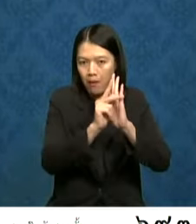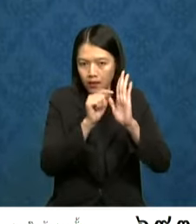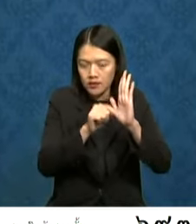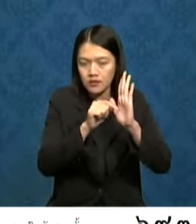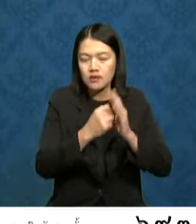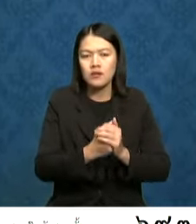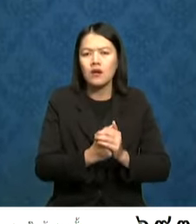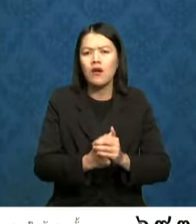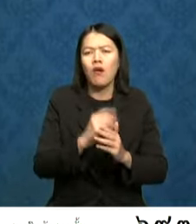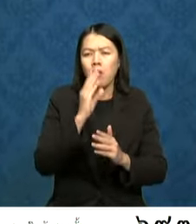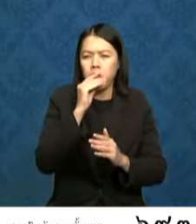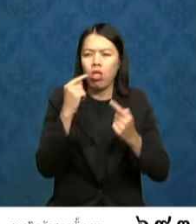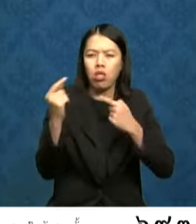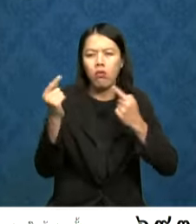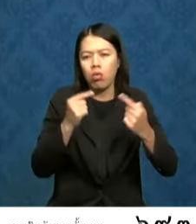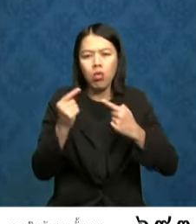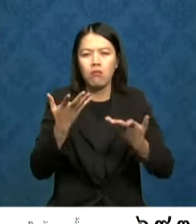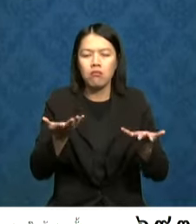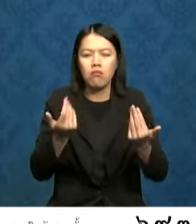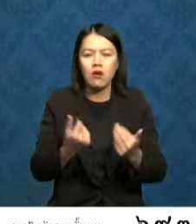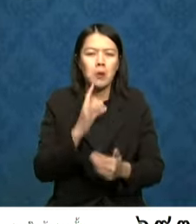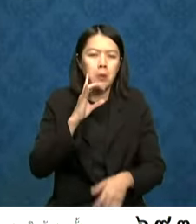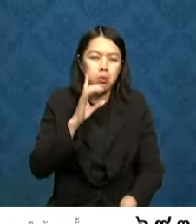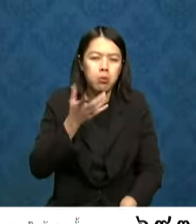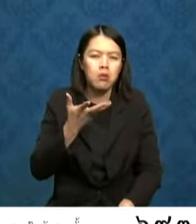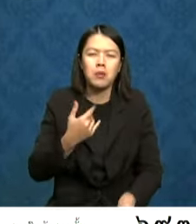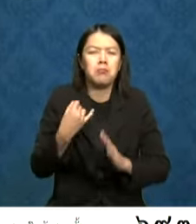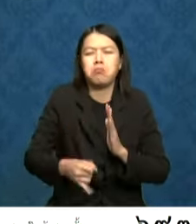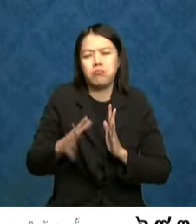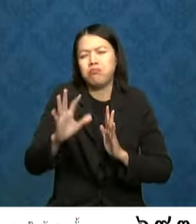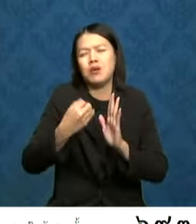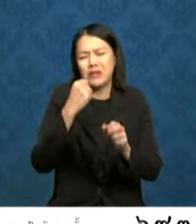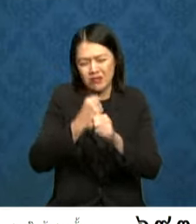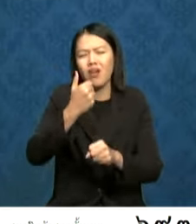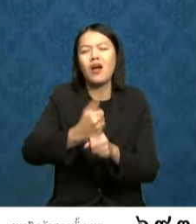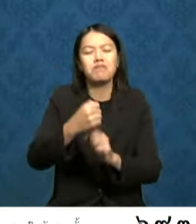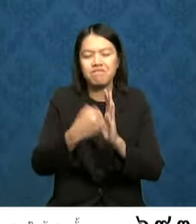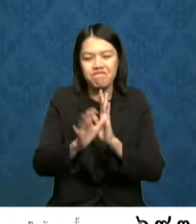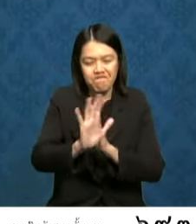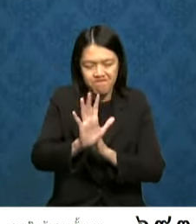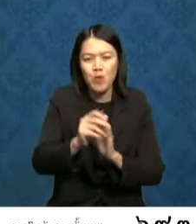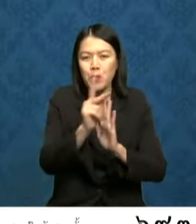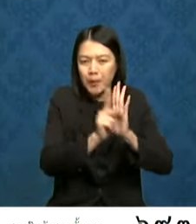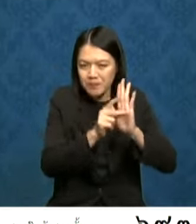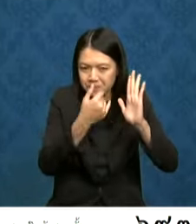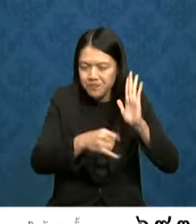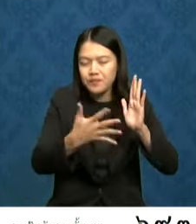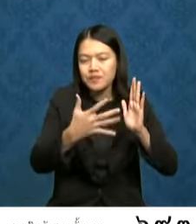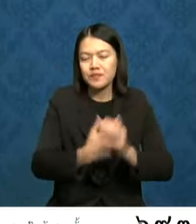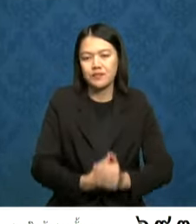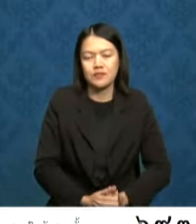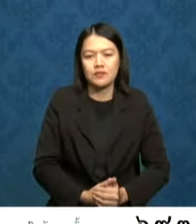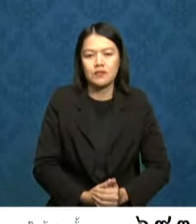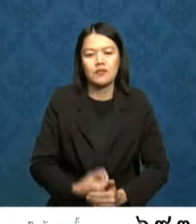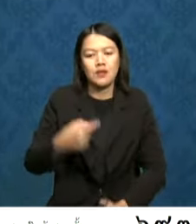ทุกครั้งเนี่ยก็เถียงกันเป็นแทบเป็นแทบตายดื้อตาใสบอกไม่ผิดไม่ผิดทำได้ไม่ผิดไม่ผิดกฎหมายตั้งแต่ตอนจะออก